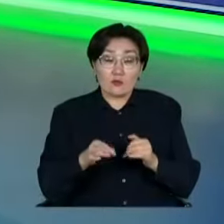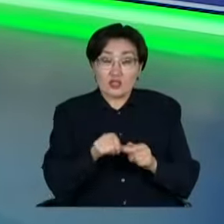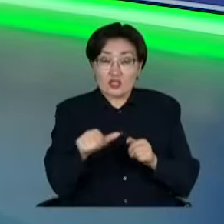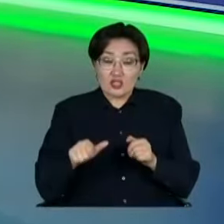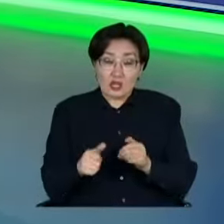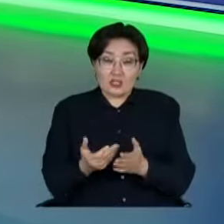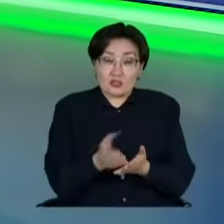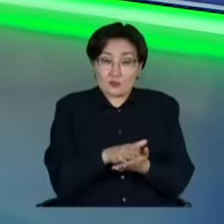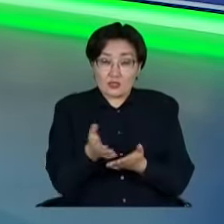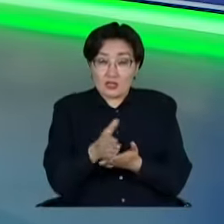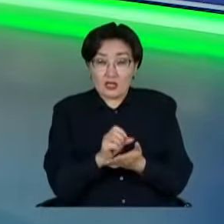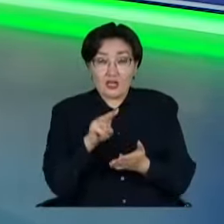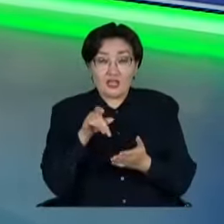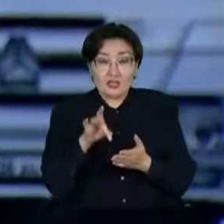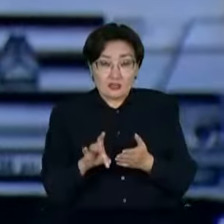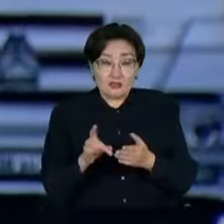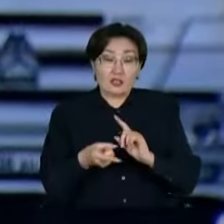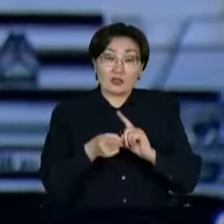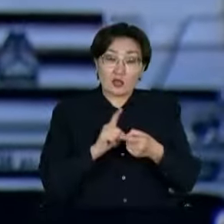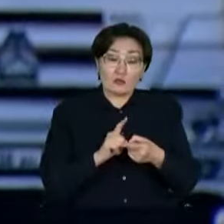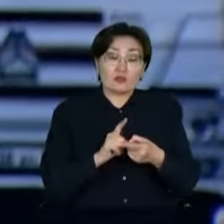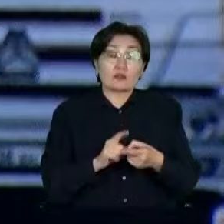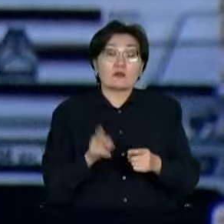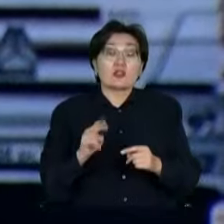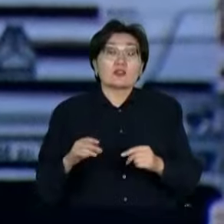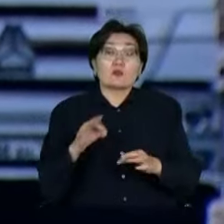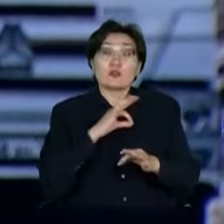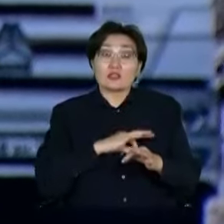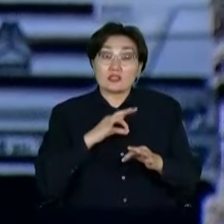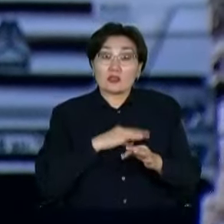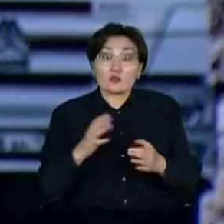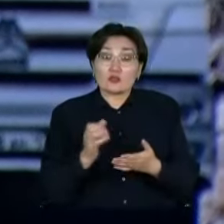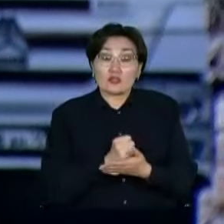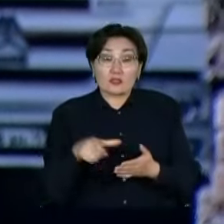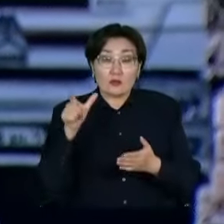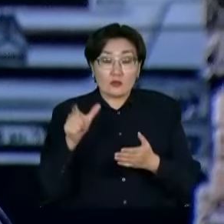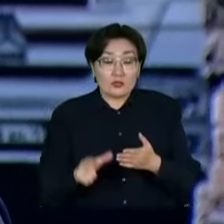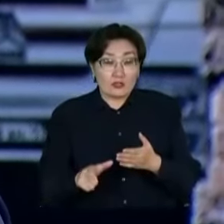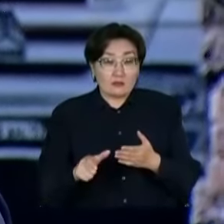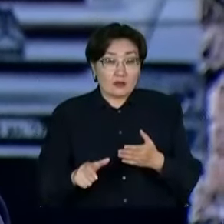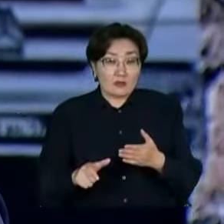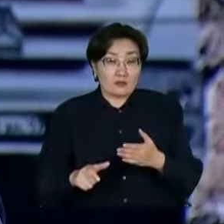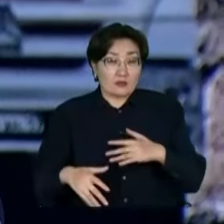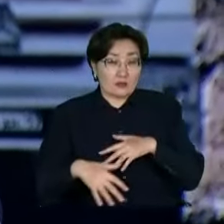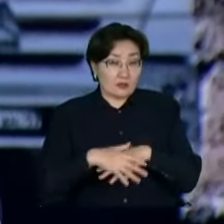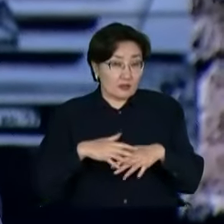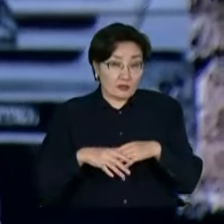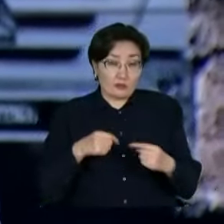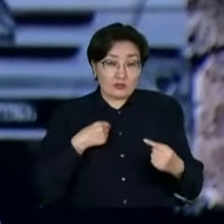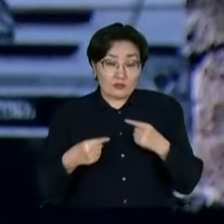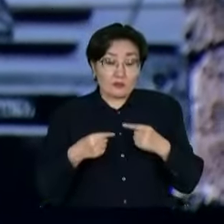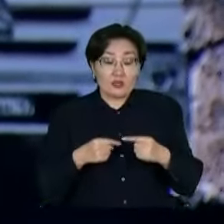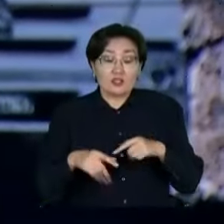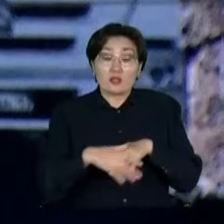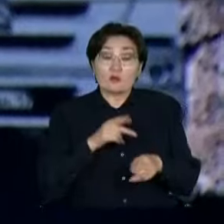қазып, карьерге айналдырып алған. Біреулер пайда көрген жердің кесірі енді елге тиіп жатқан көрінеді. Жергілікті жұрттың